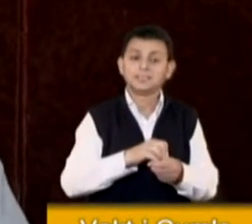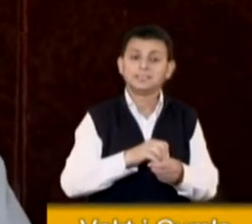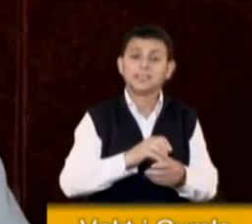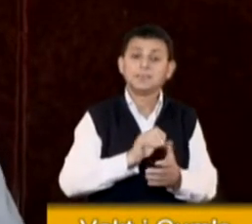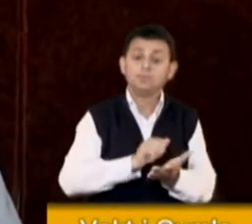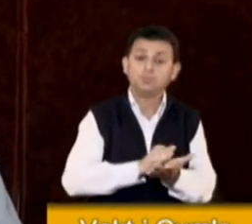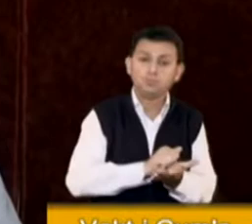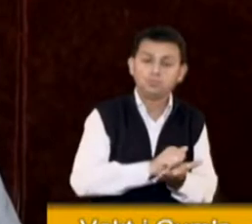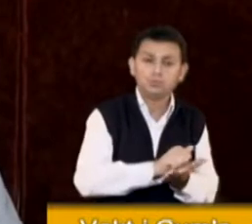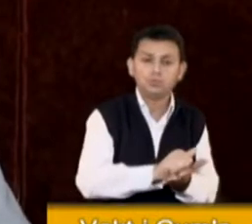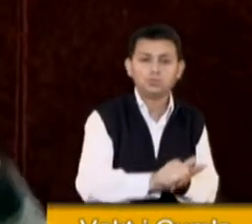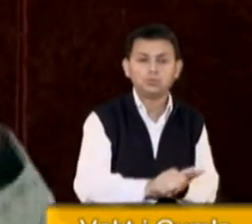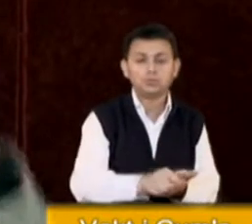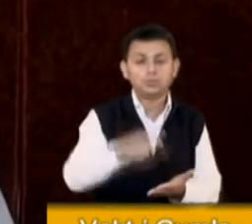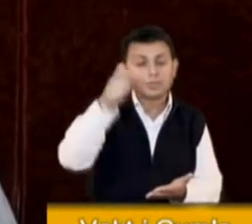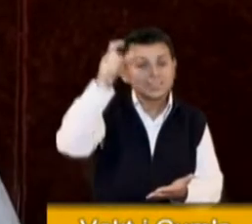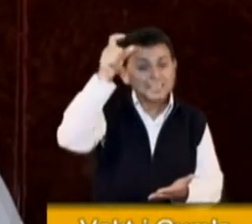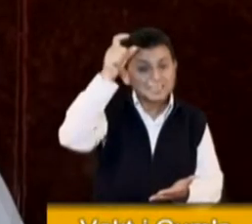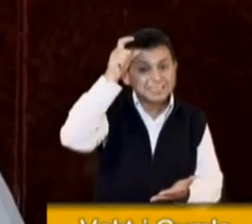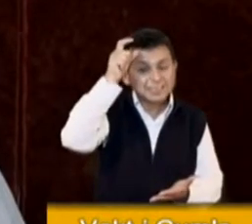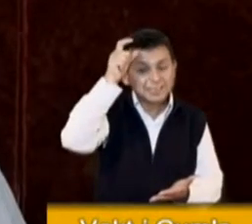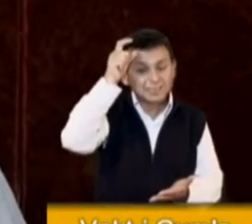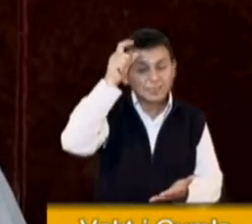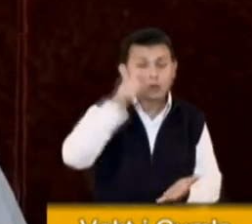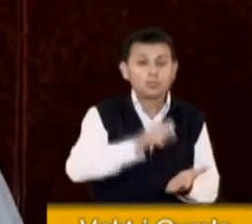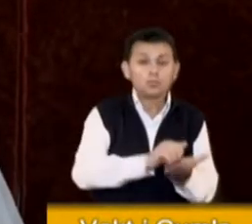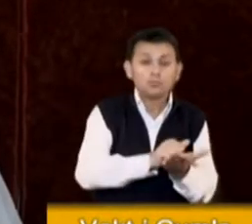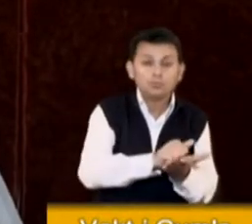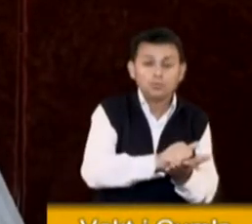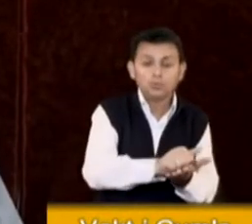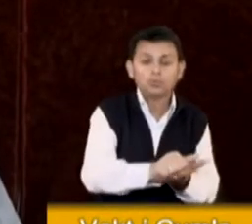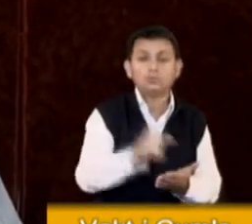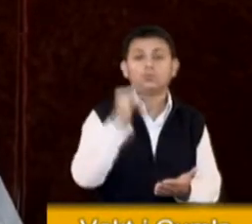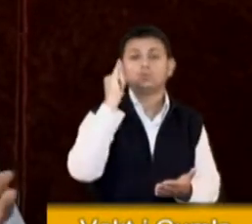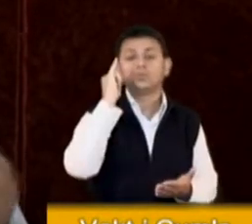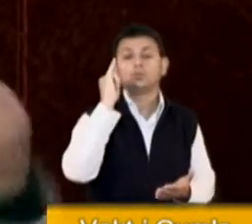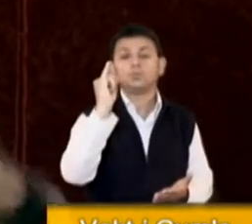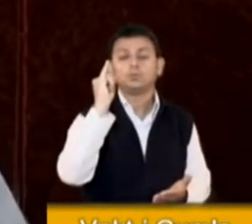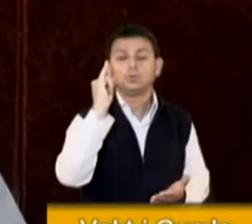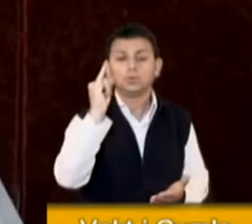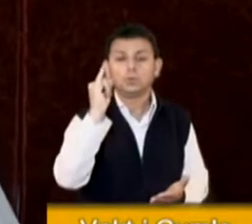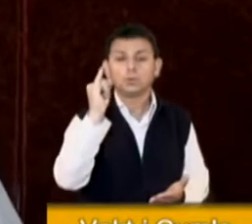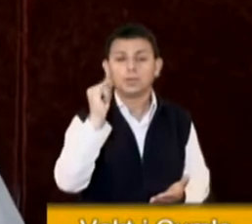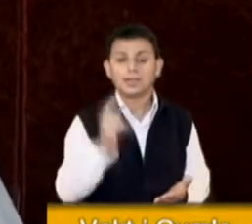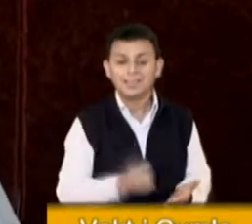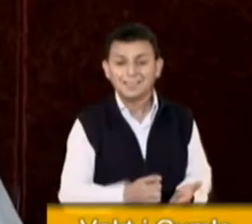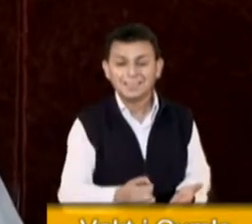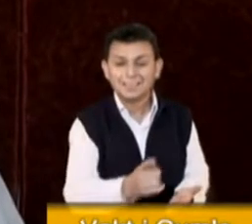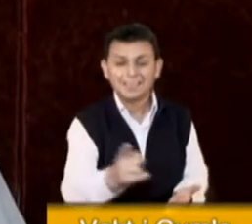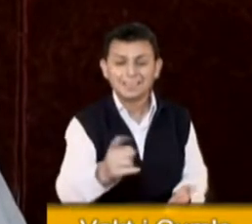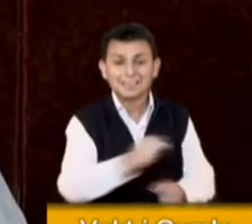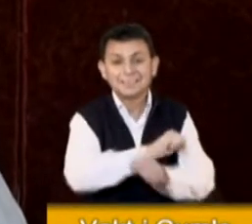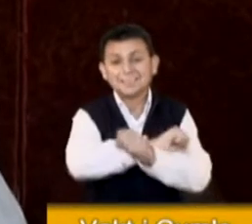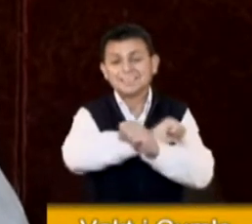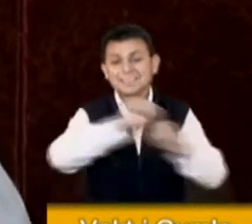tür şeytandan, her türlü haşer eden mikrop, virüs, yılan, akrep dahil her